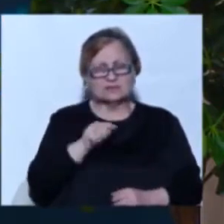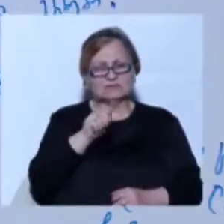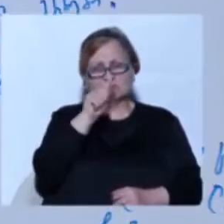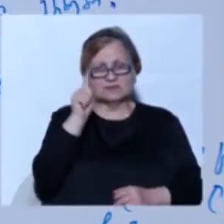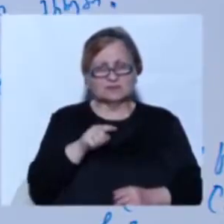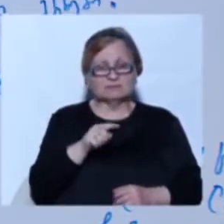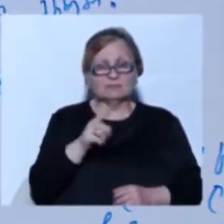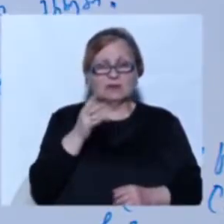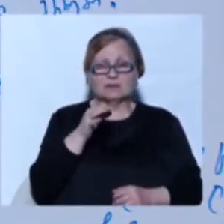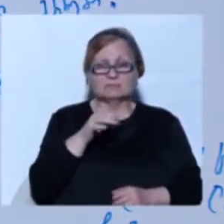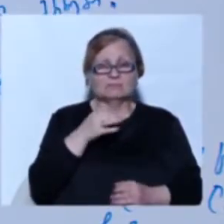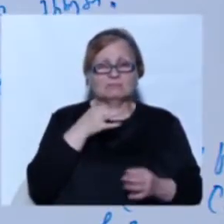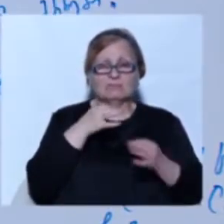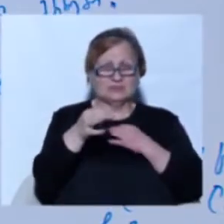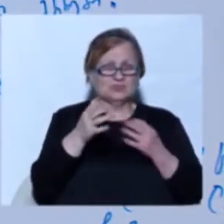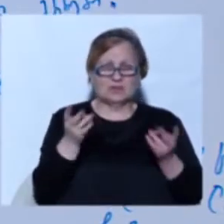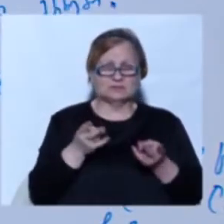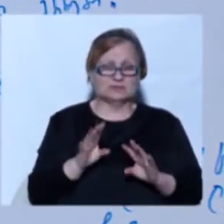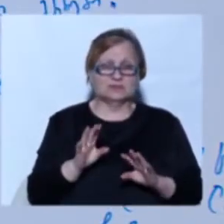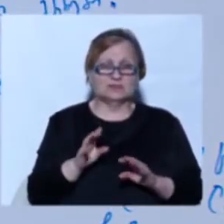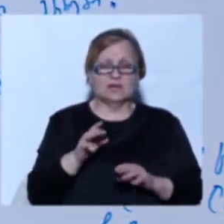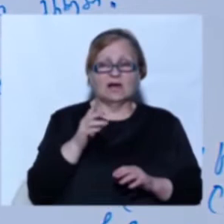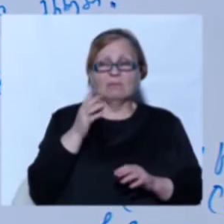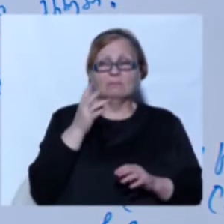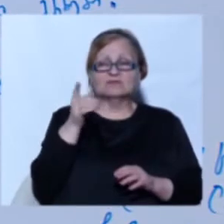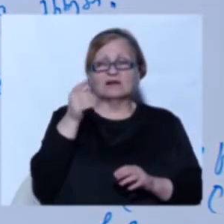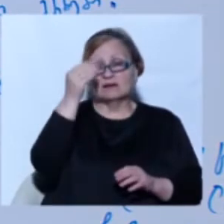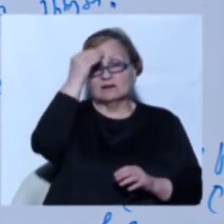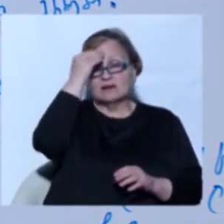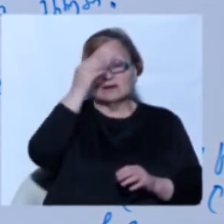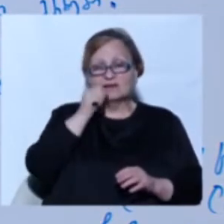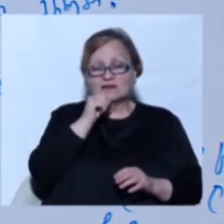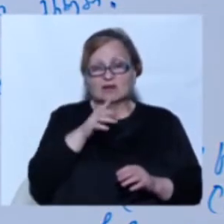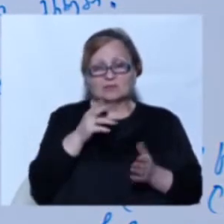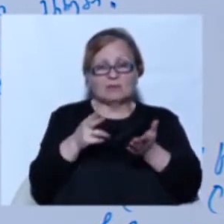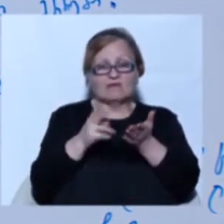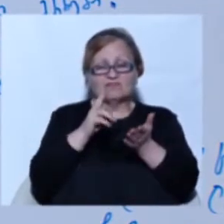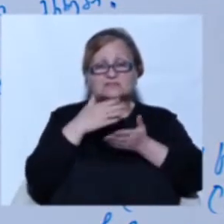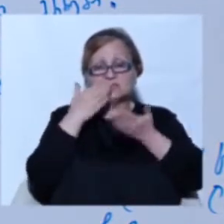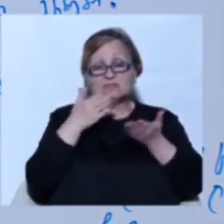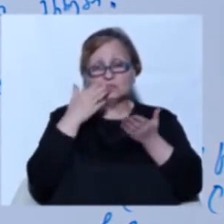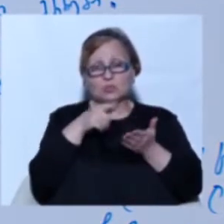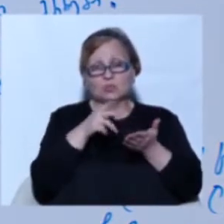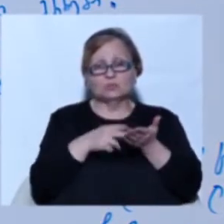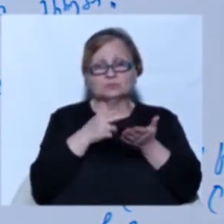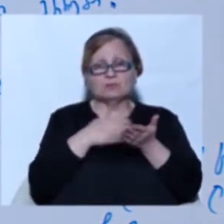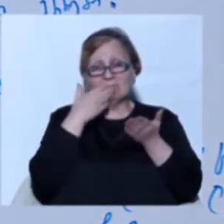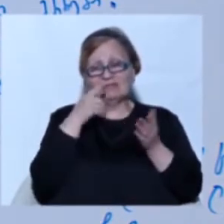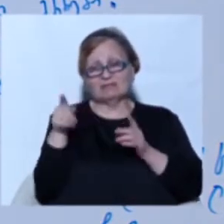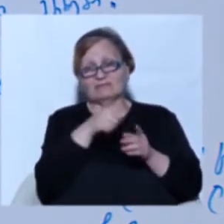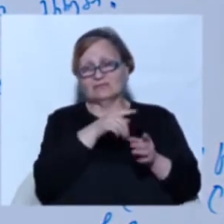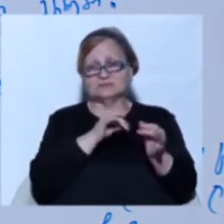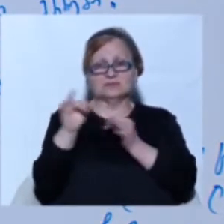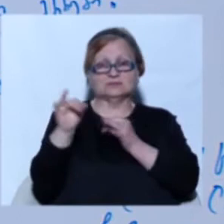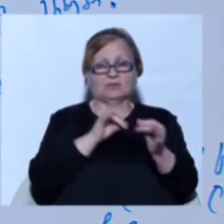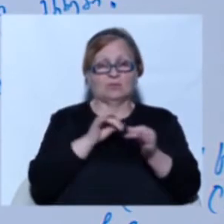და შთაბეჭდილებას ტოვებს, რომ ის მკითხველს ესაუბრება. ერთგვარ დიალოგს მართავს მასთან.